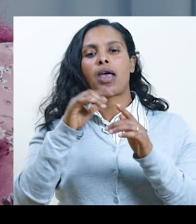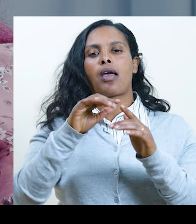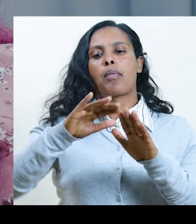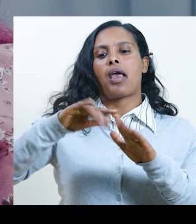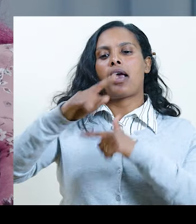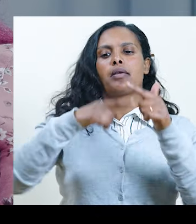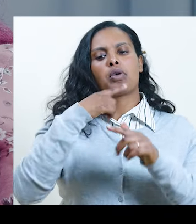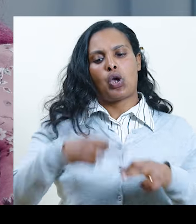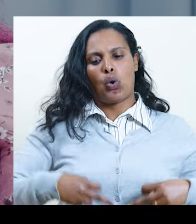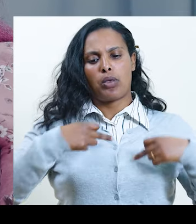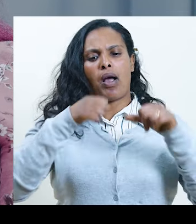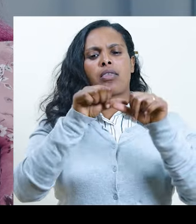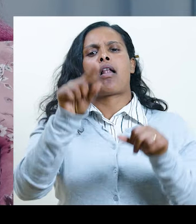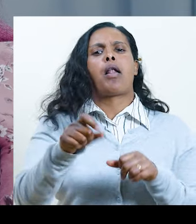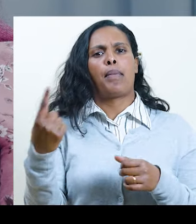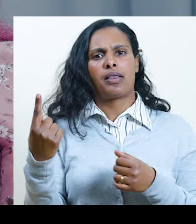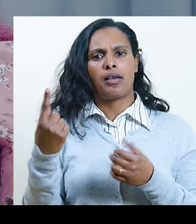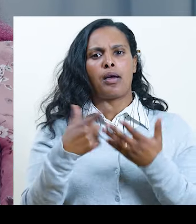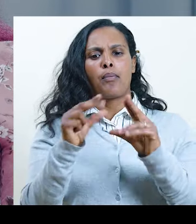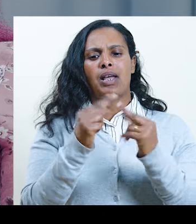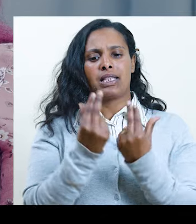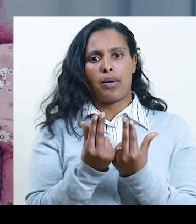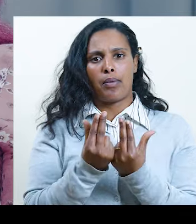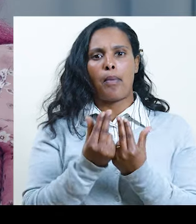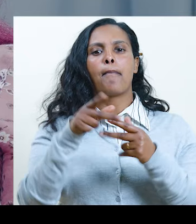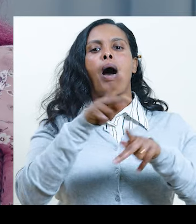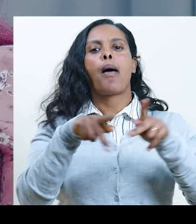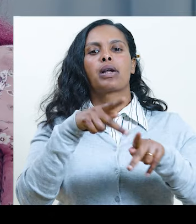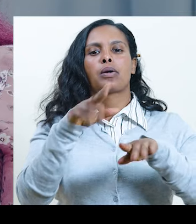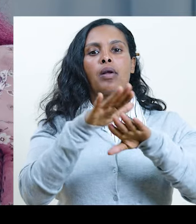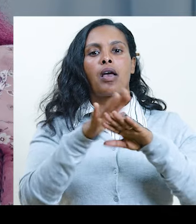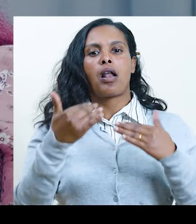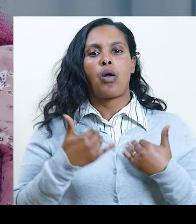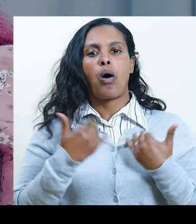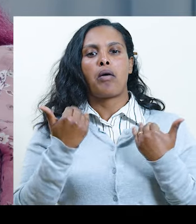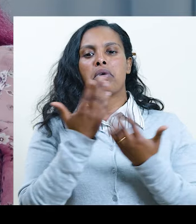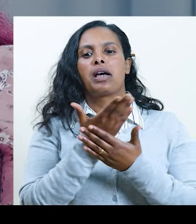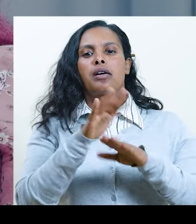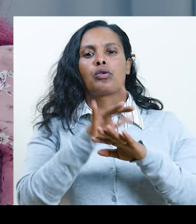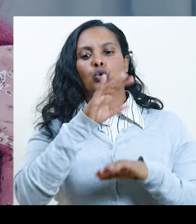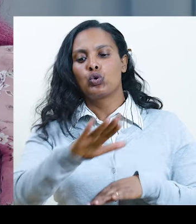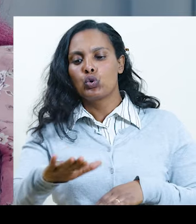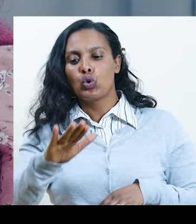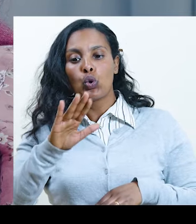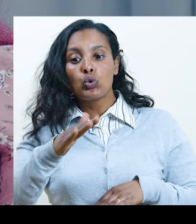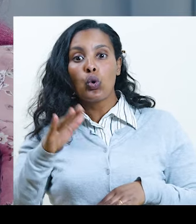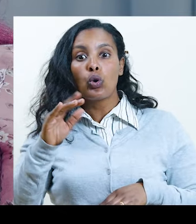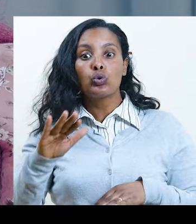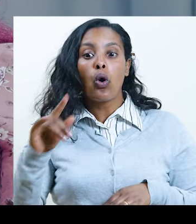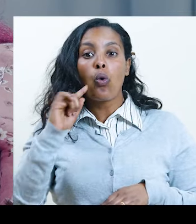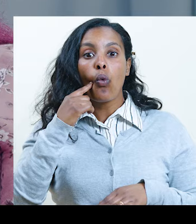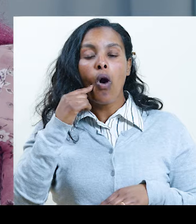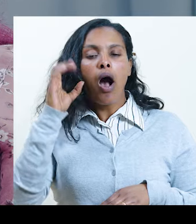ህይወት መቀጠል ስላለበት ቤተሰብ ማህበረሰቡ ላይ ያለውንም ነገር ልጇ እኮ አልሰማ